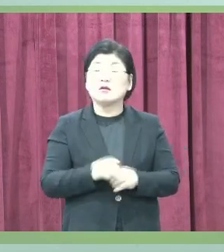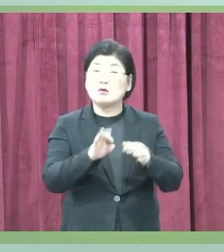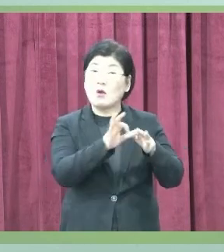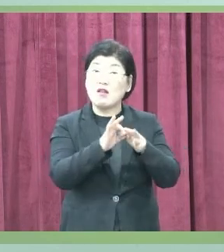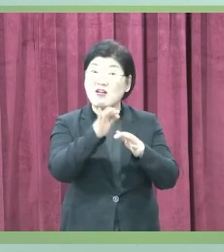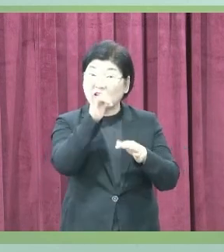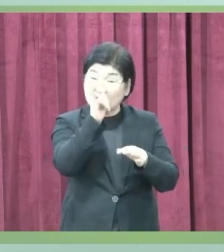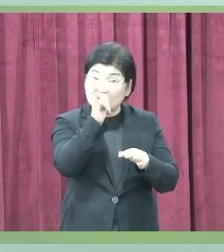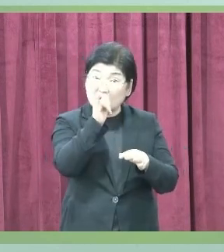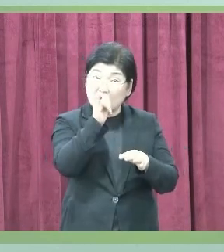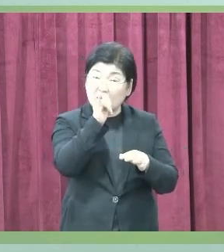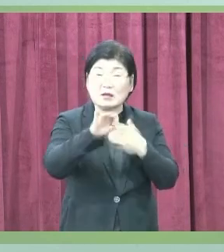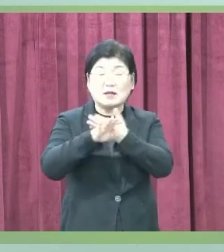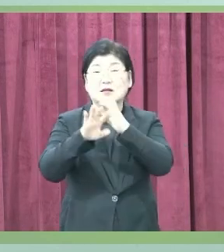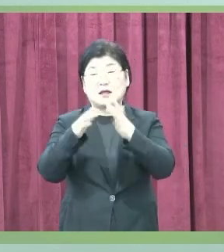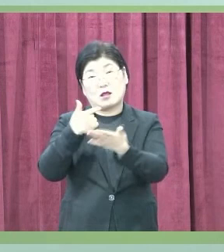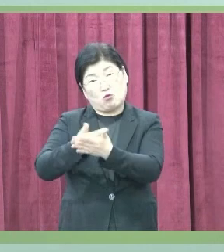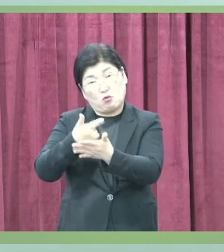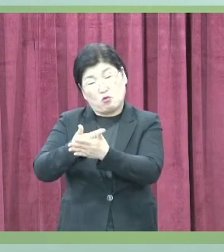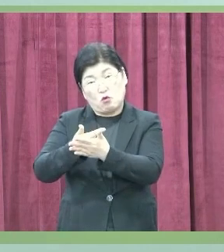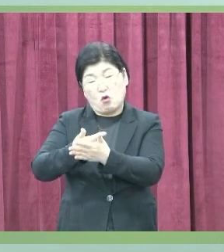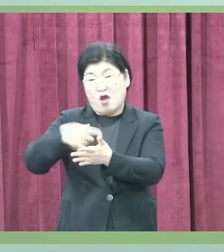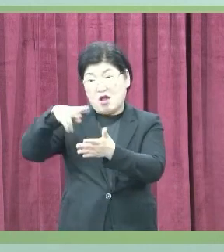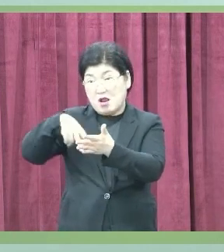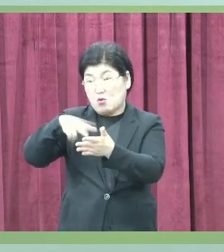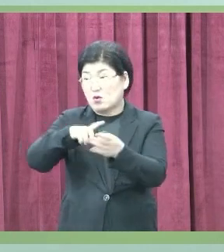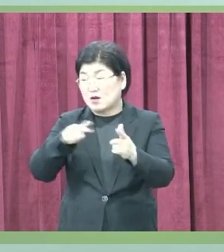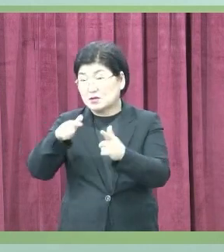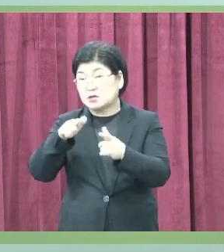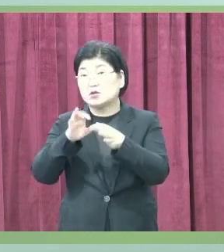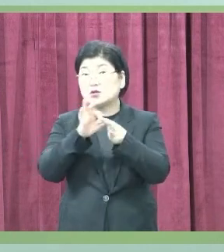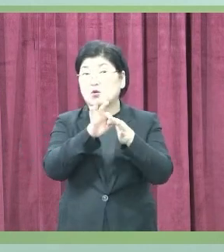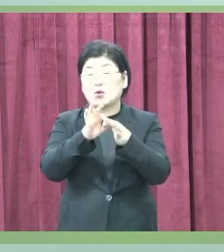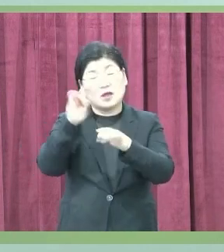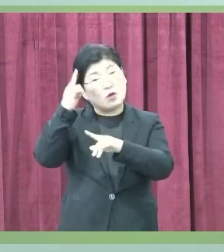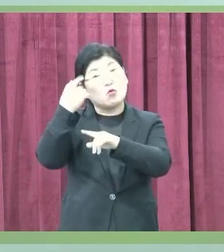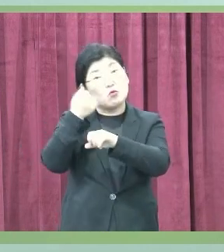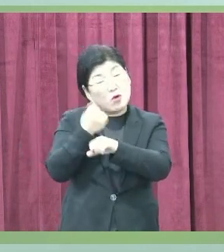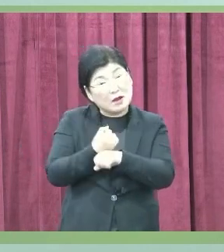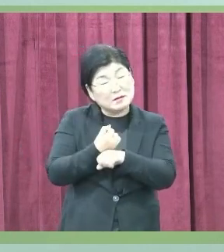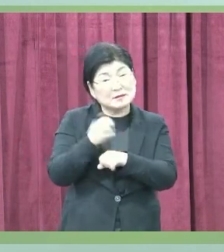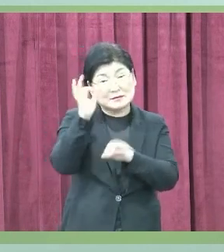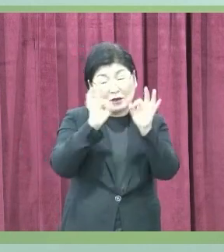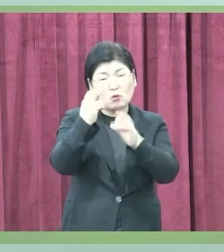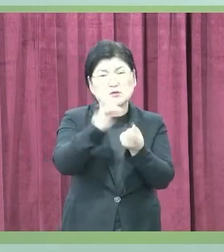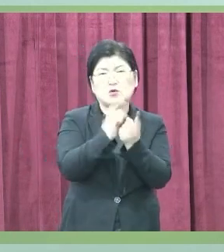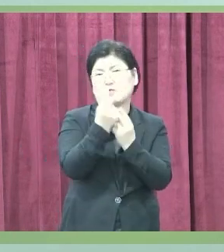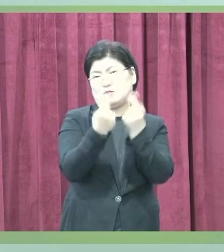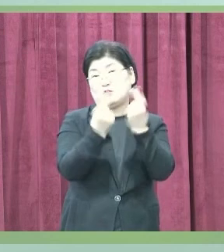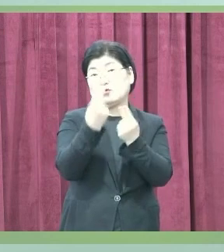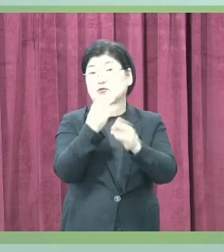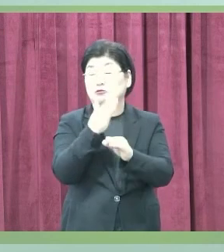해당되는 외국 논문에서 그 질환에 대한 여러 가지 코모비디티를 연구한 논문들을 찾아서 비교를 하고 있습니다.